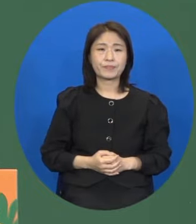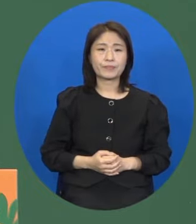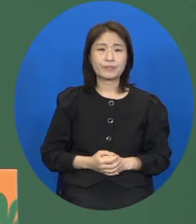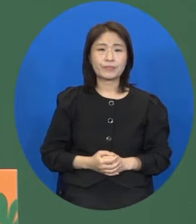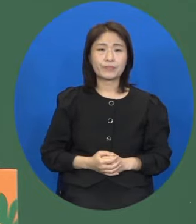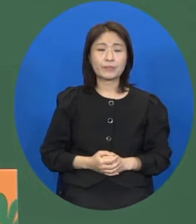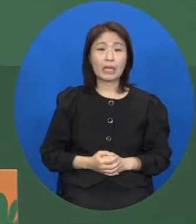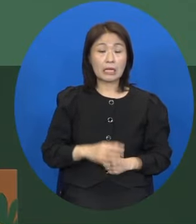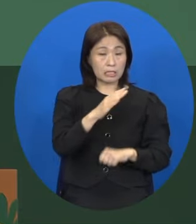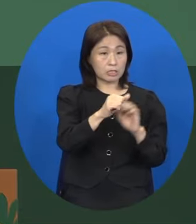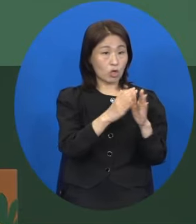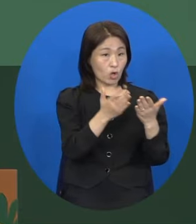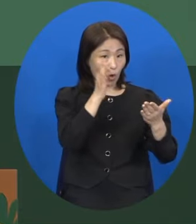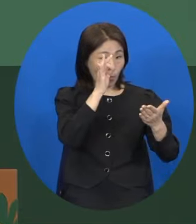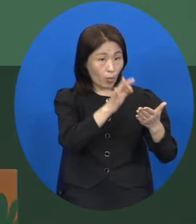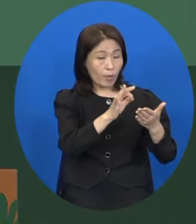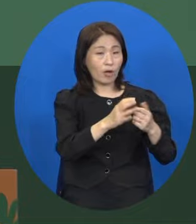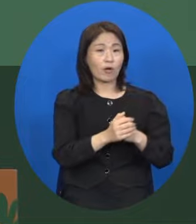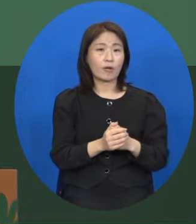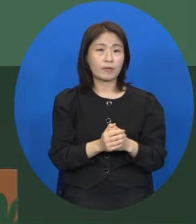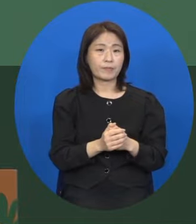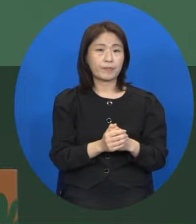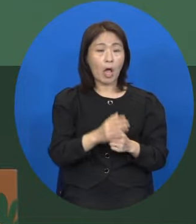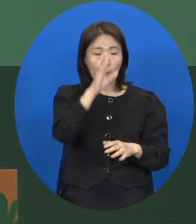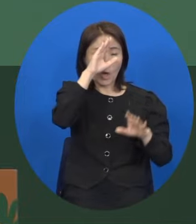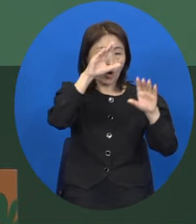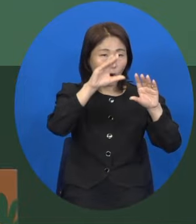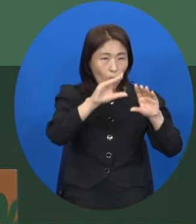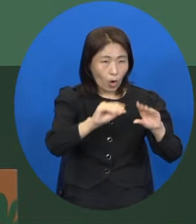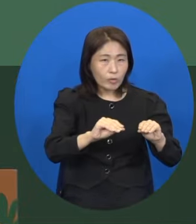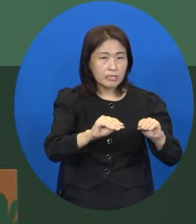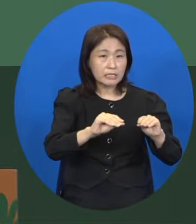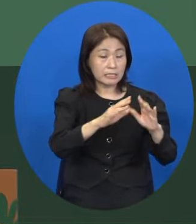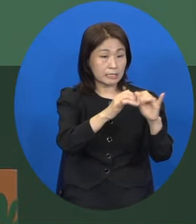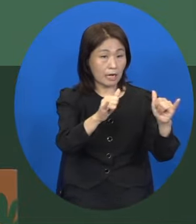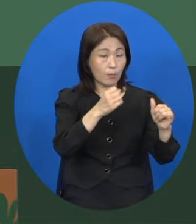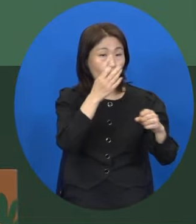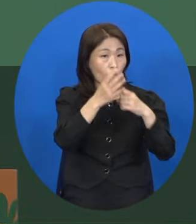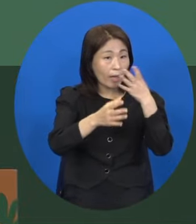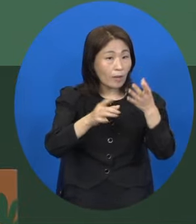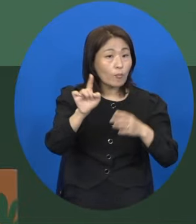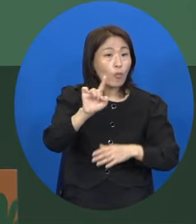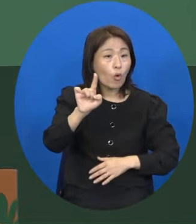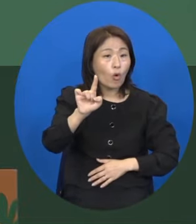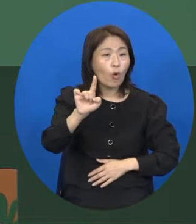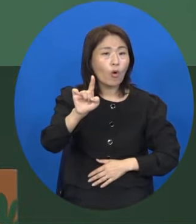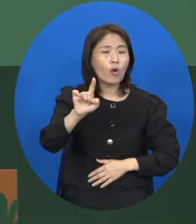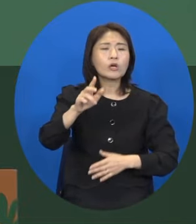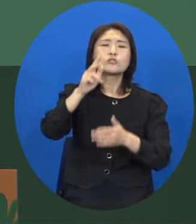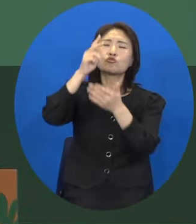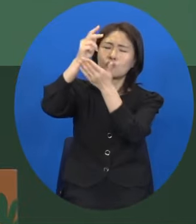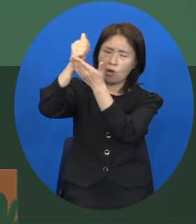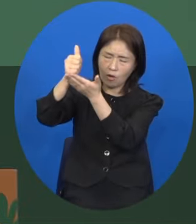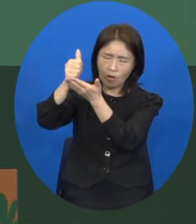38절에 나음을 입은 이 사람이 고백합니다. 이르되 주여